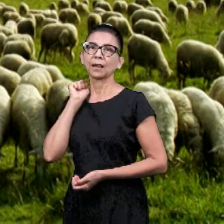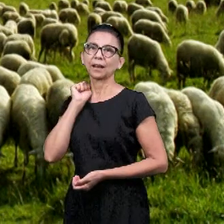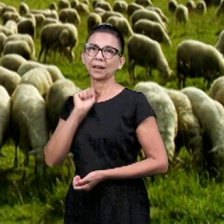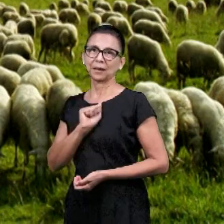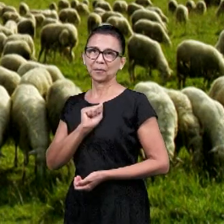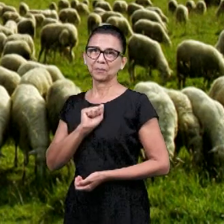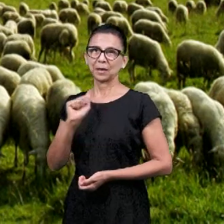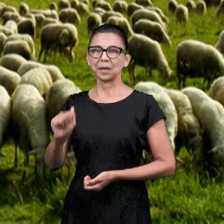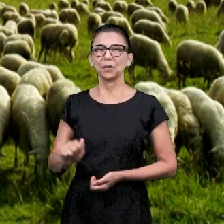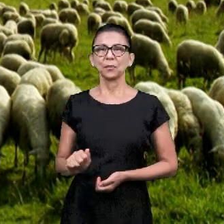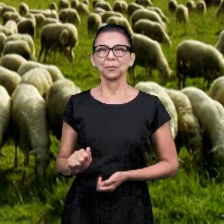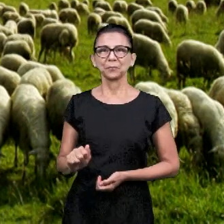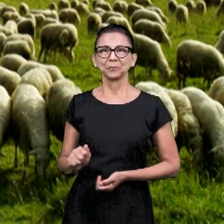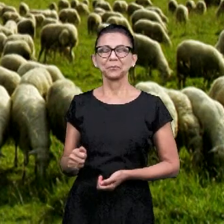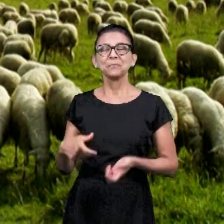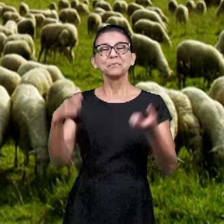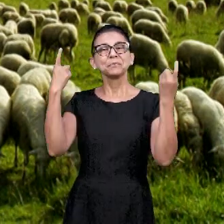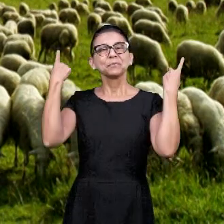en ramassant.